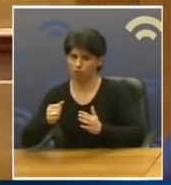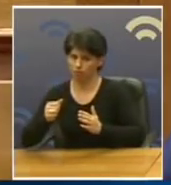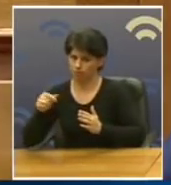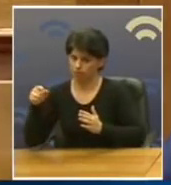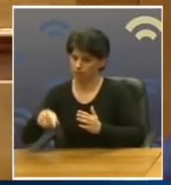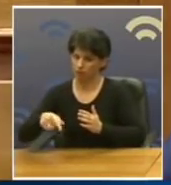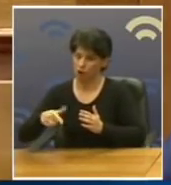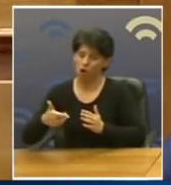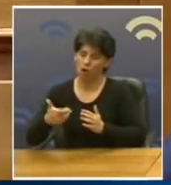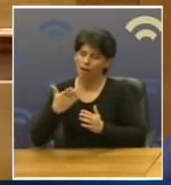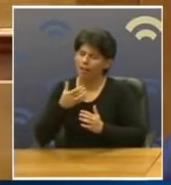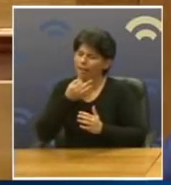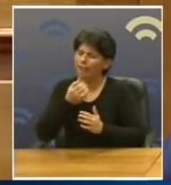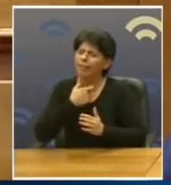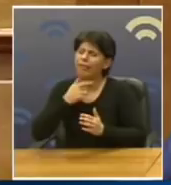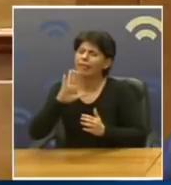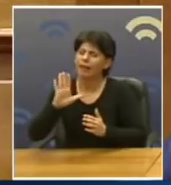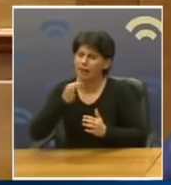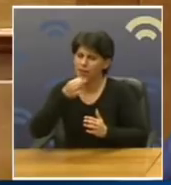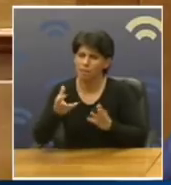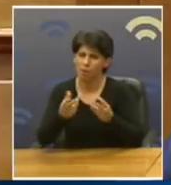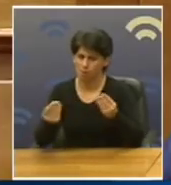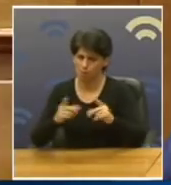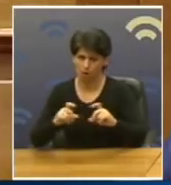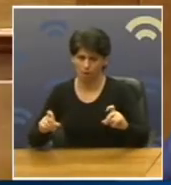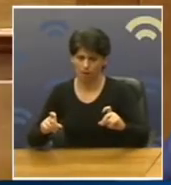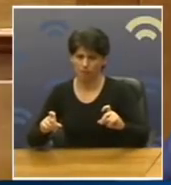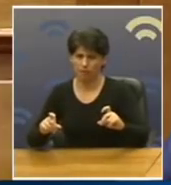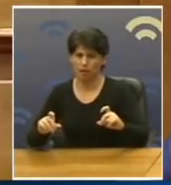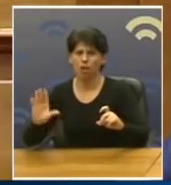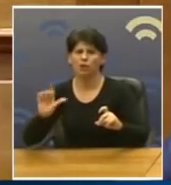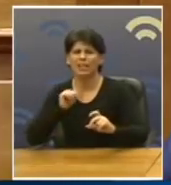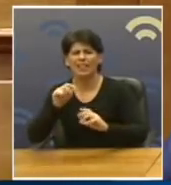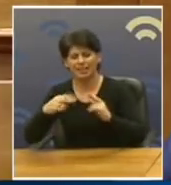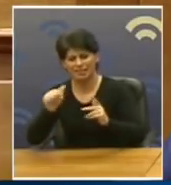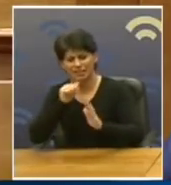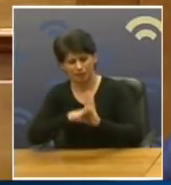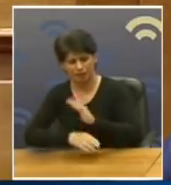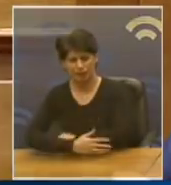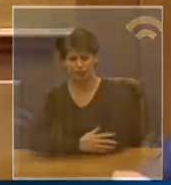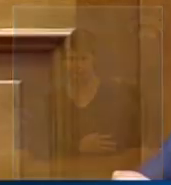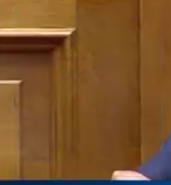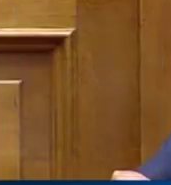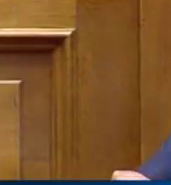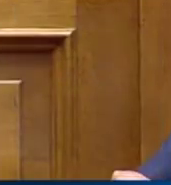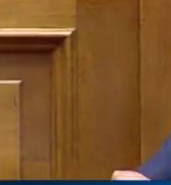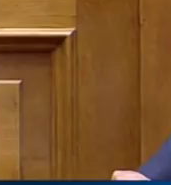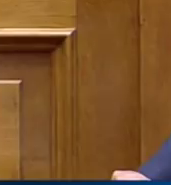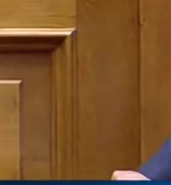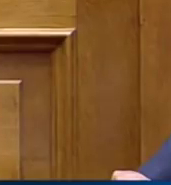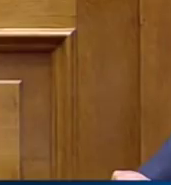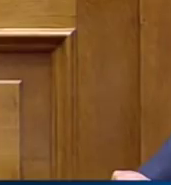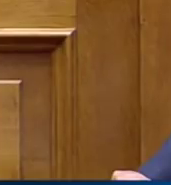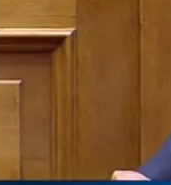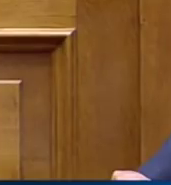νομίζω ότι χρειάζεται να πω πολλά για αυτή την πρόταση. Ούτε ότι είναι ασυνταγματική, ούτε ότι αναιρεί τον προεδρευόμενο χαρακτήρα